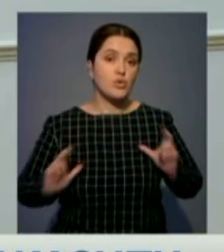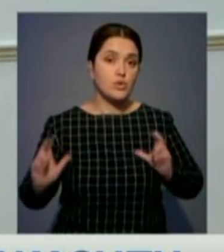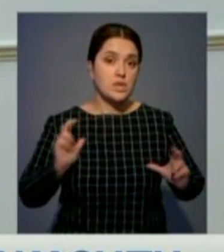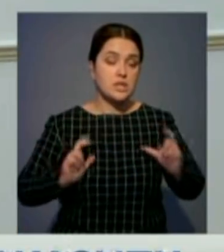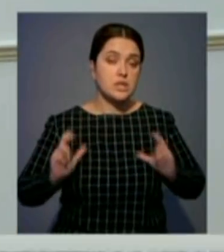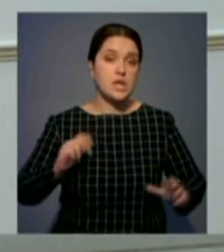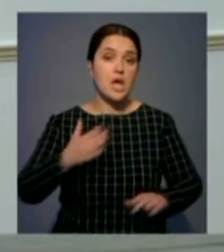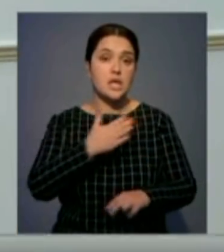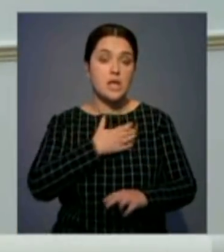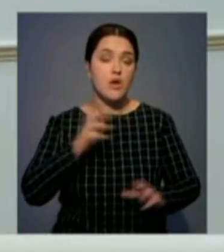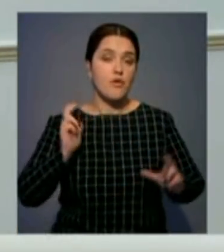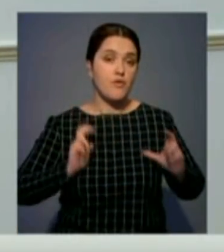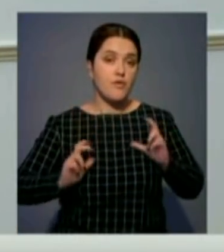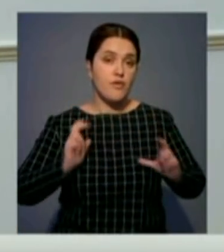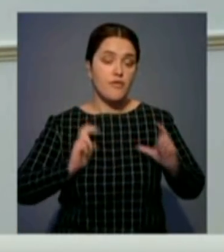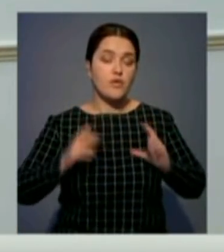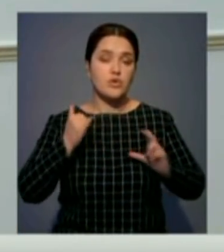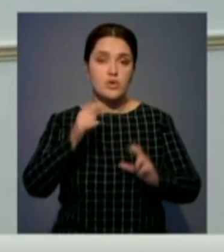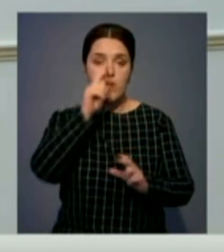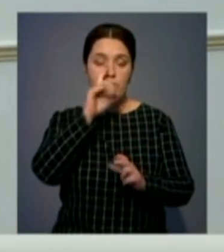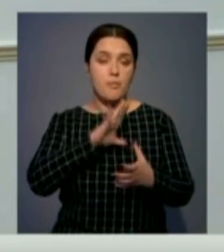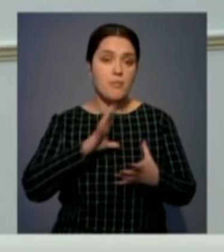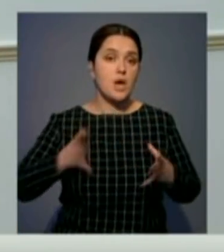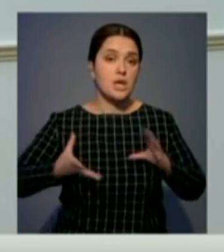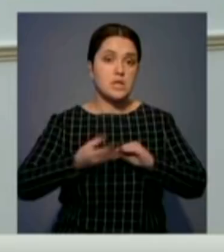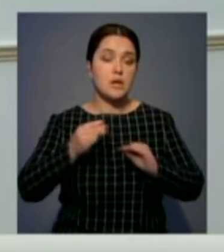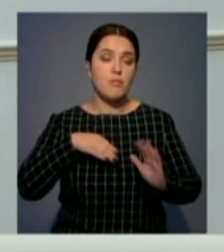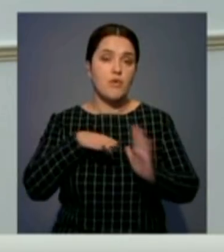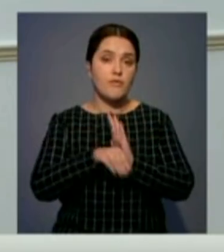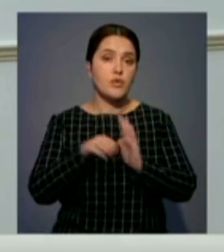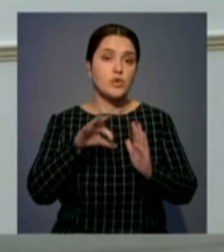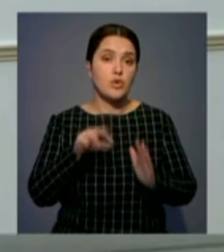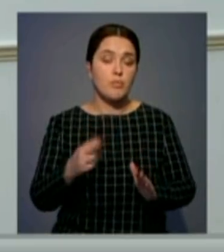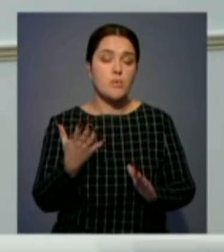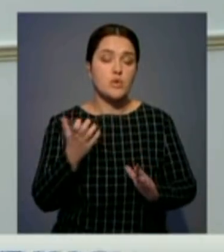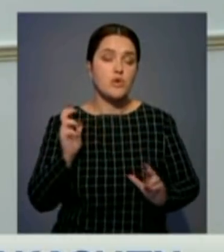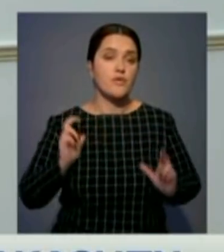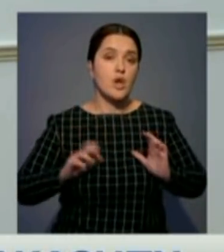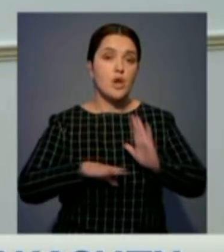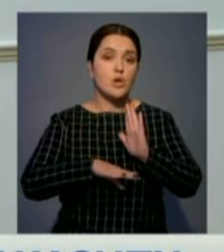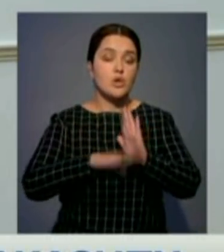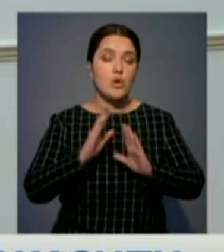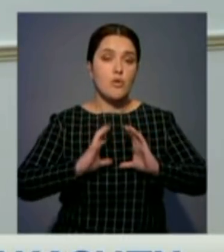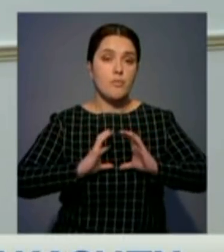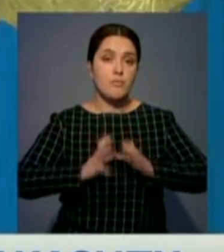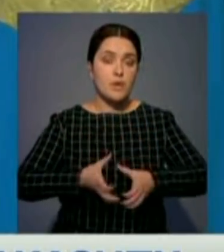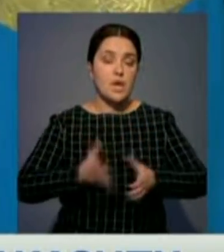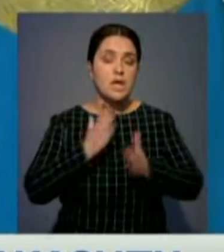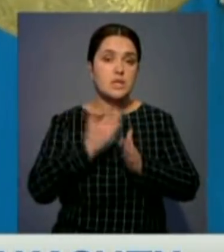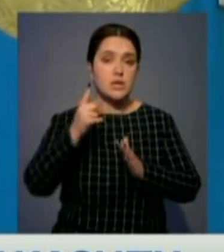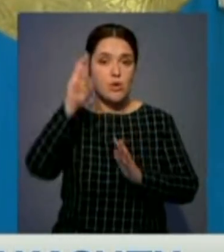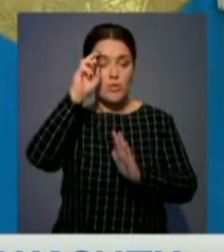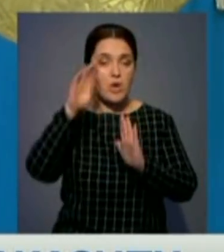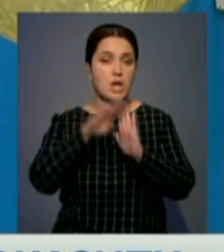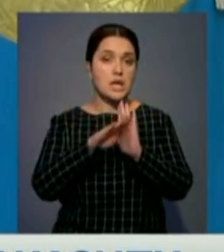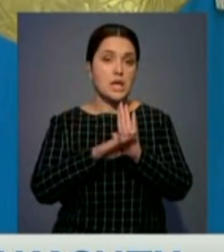этому наш вуз достиг очень хороших показателей. Мы вошли в топ-500 лучших вузов мира по версии QS World University